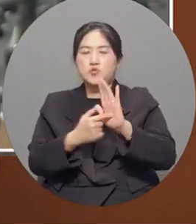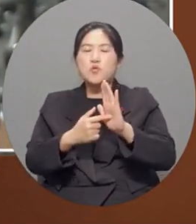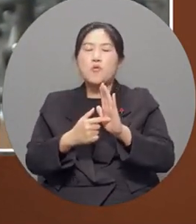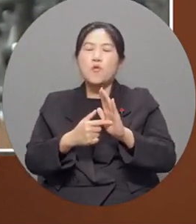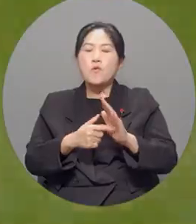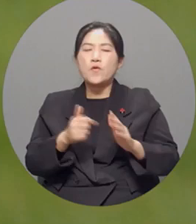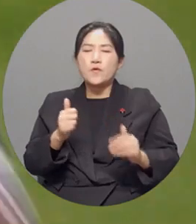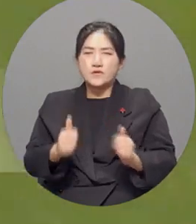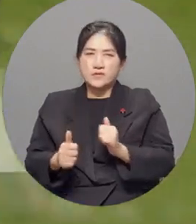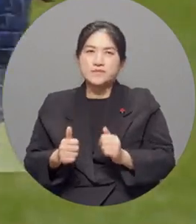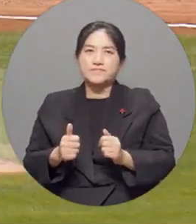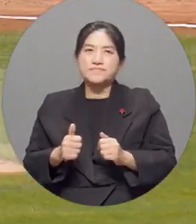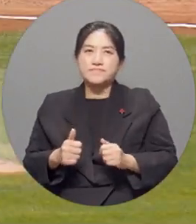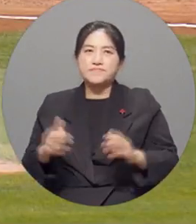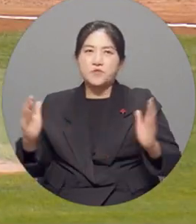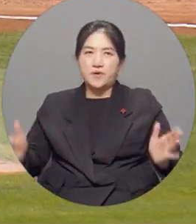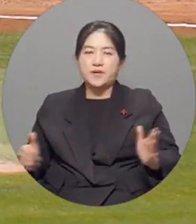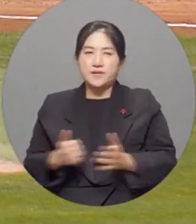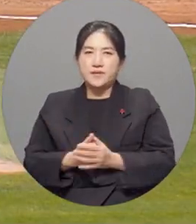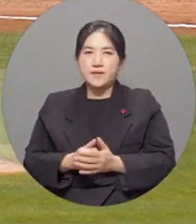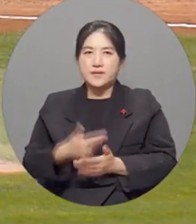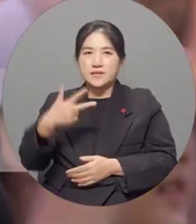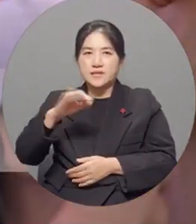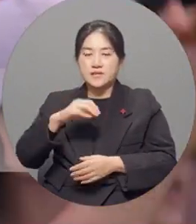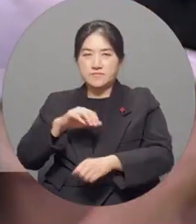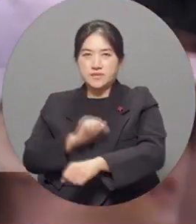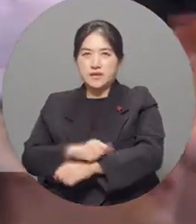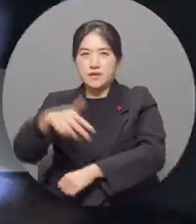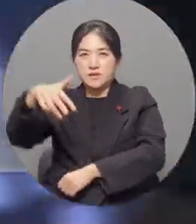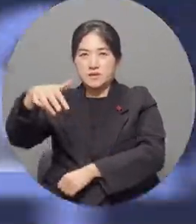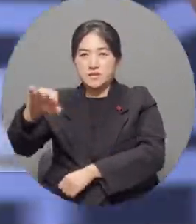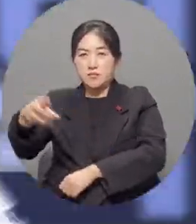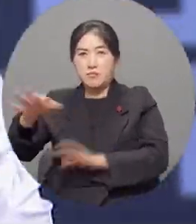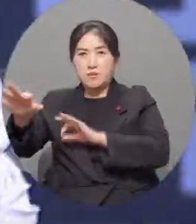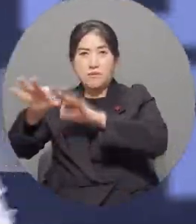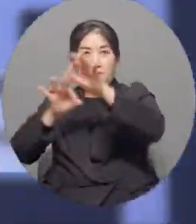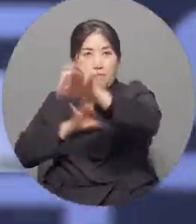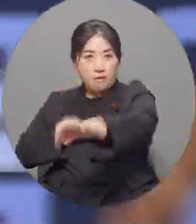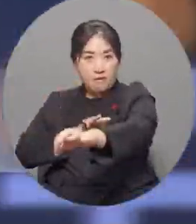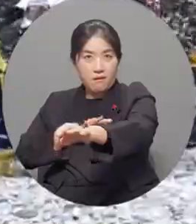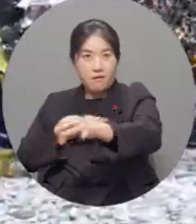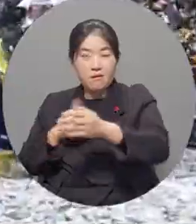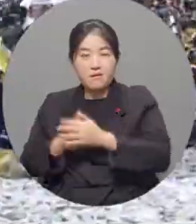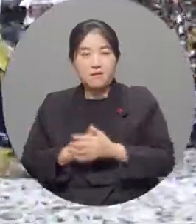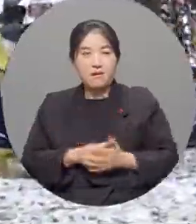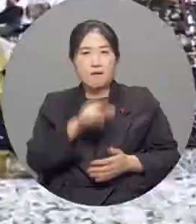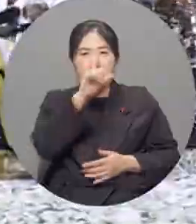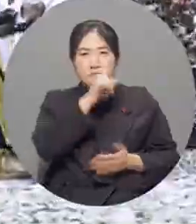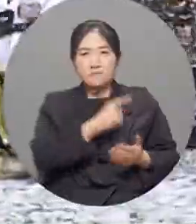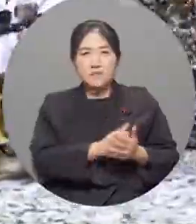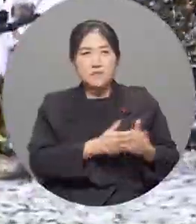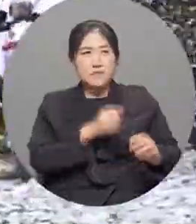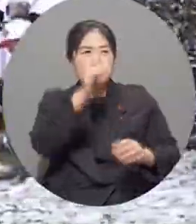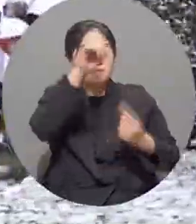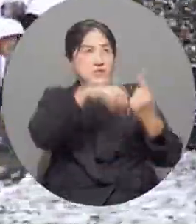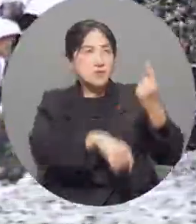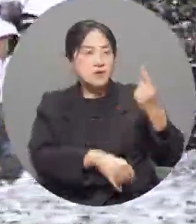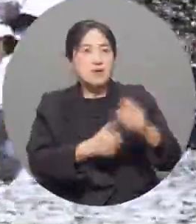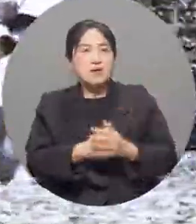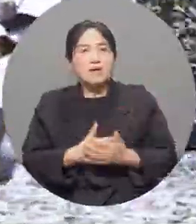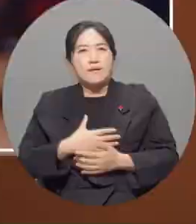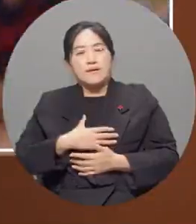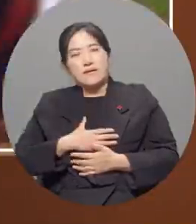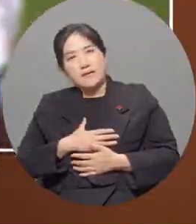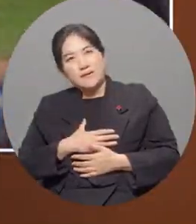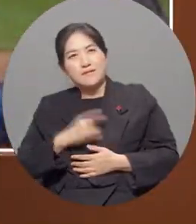시즌이기 때문에. 키움 에이스였던 최연태와의 깜짝 트레이드. 친정팀 LG의 우승엔 만감이